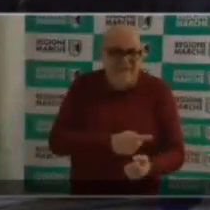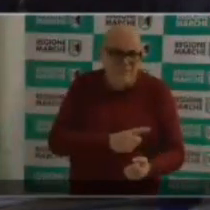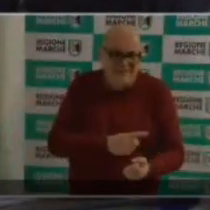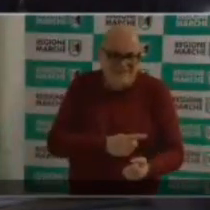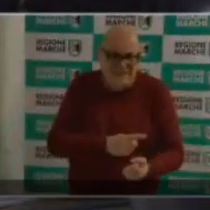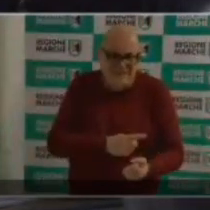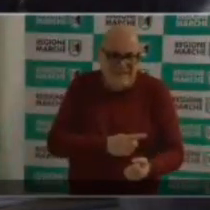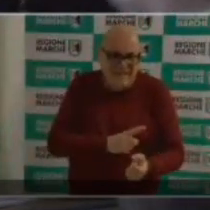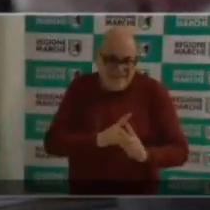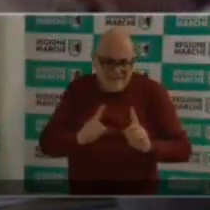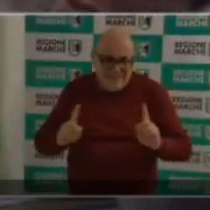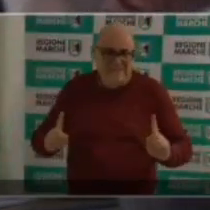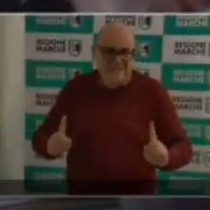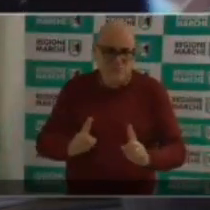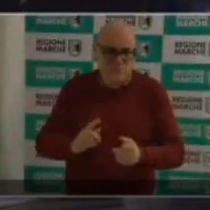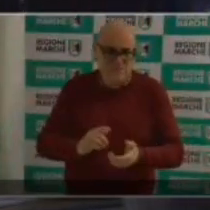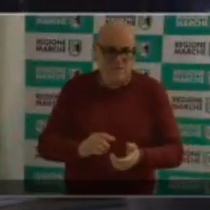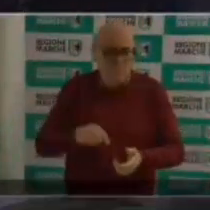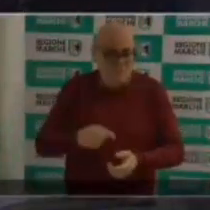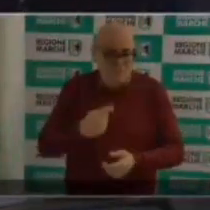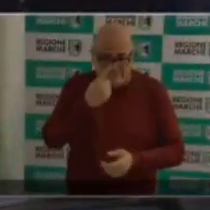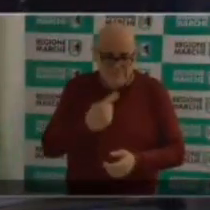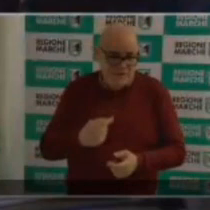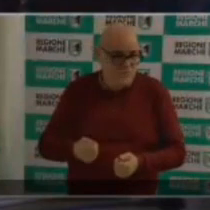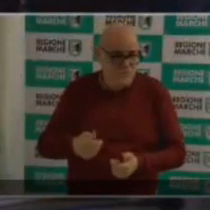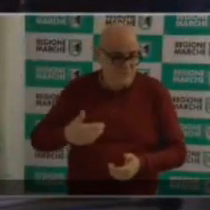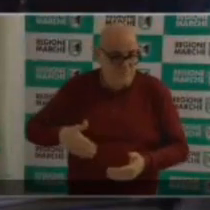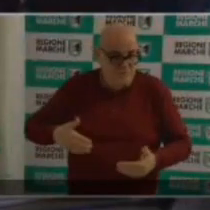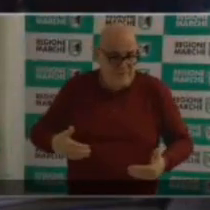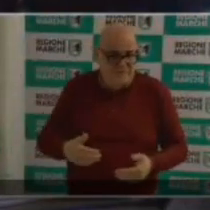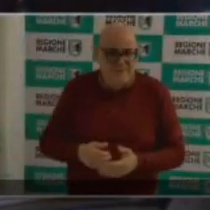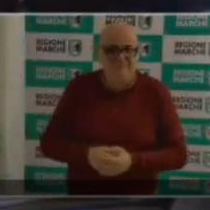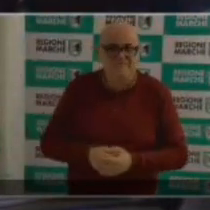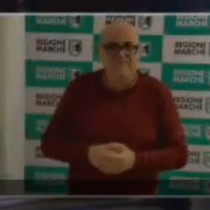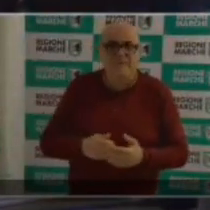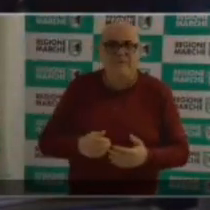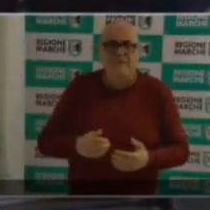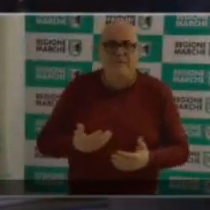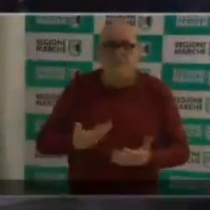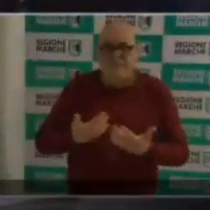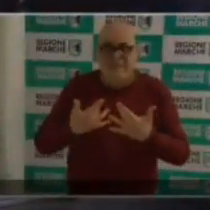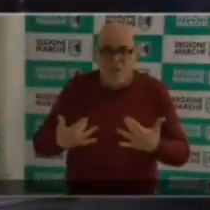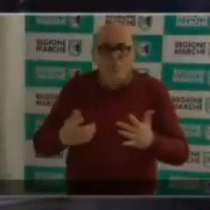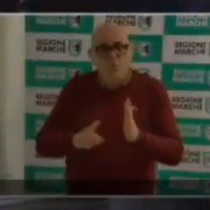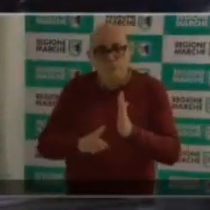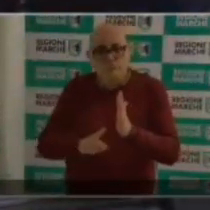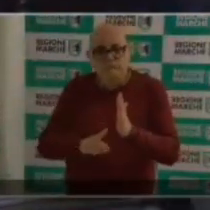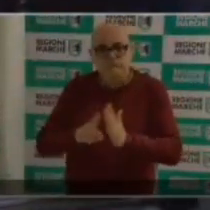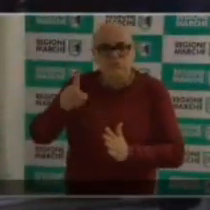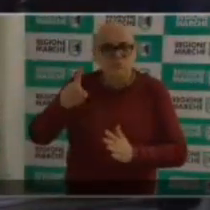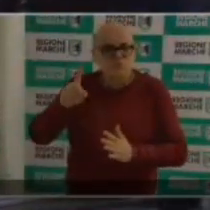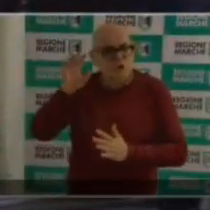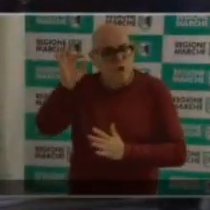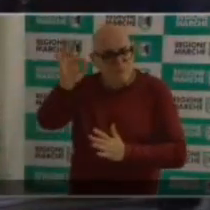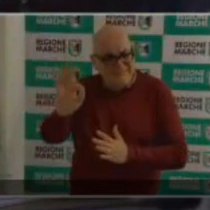è un aspetto importante. Mi auguro insomma che riusciamo a raggiungere tutti gli obiettivi del progetto,